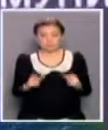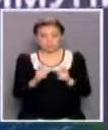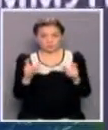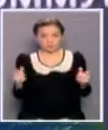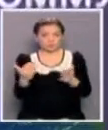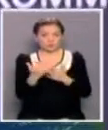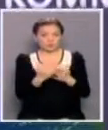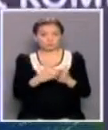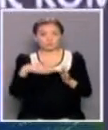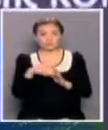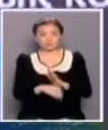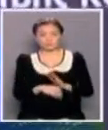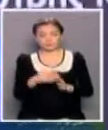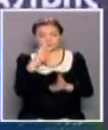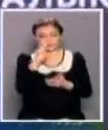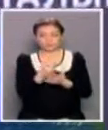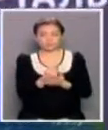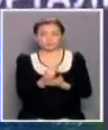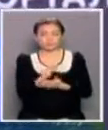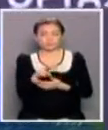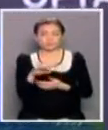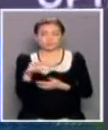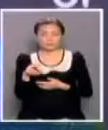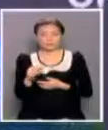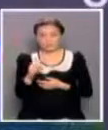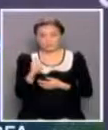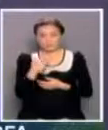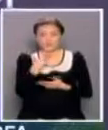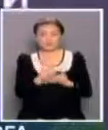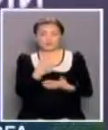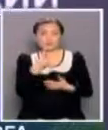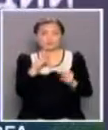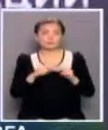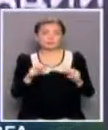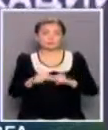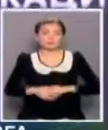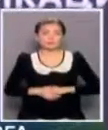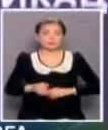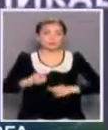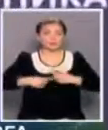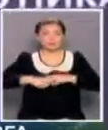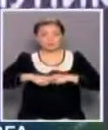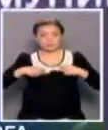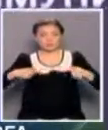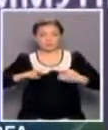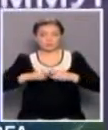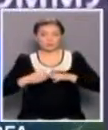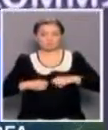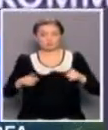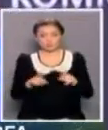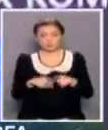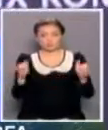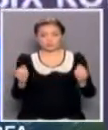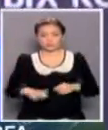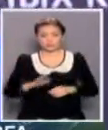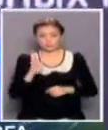мектептің бағдарламасына өзіміздің әліппемізді және де ана тілі пәнін қайтадан қайтару. Бұл мәселені де біз